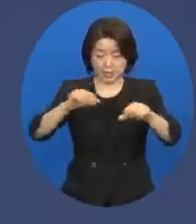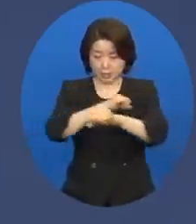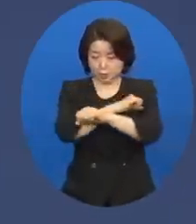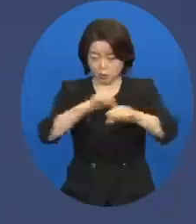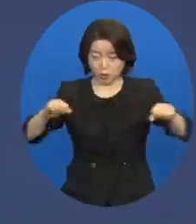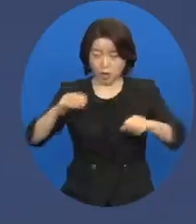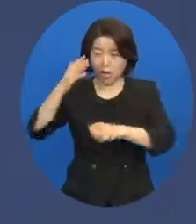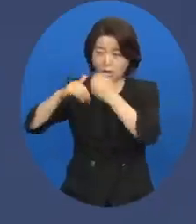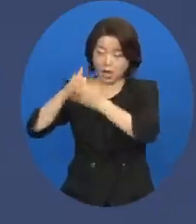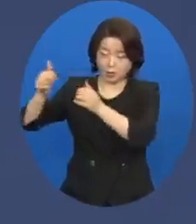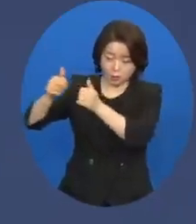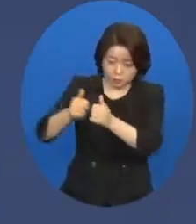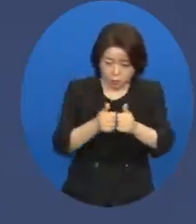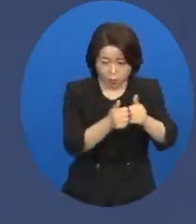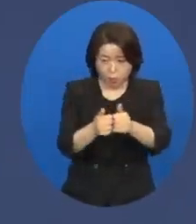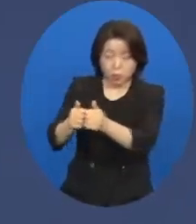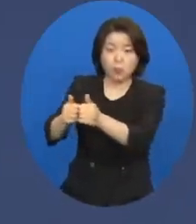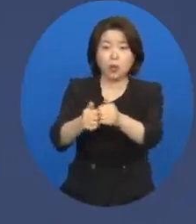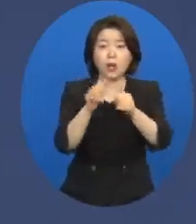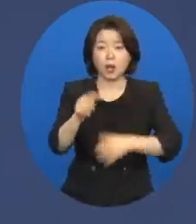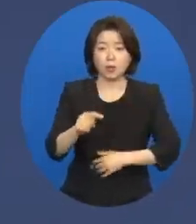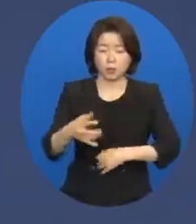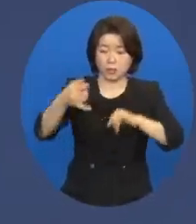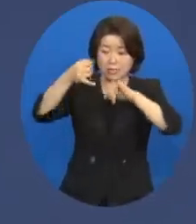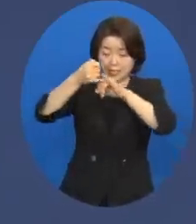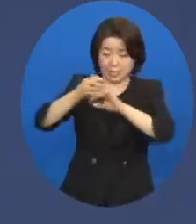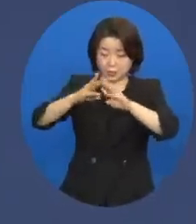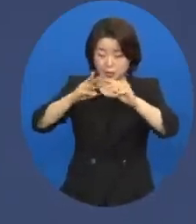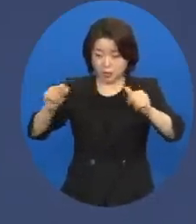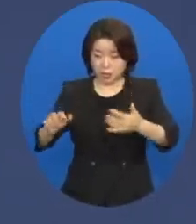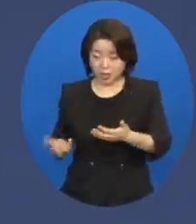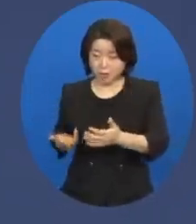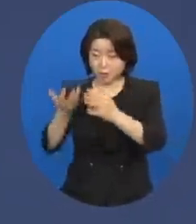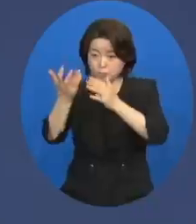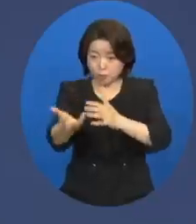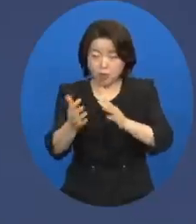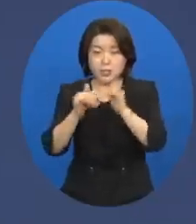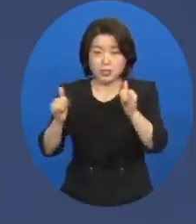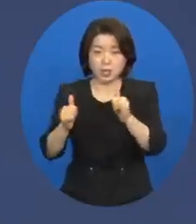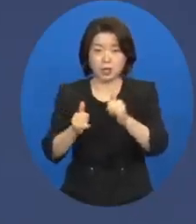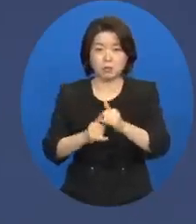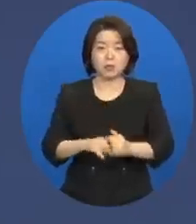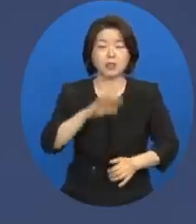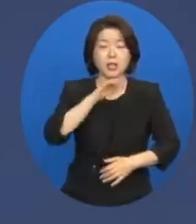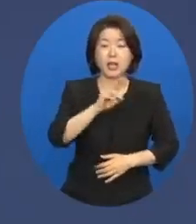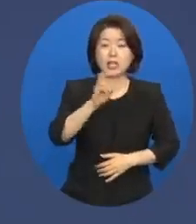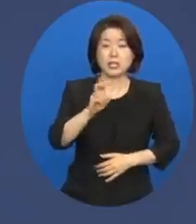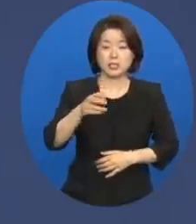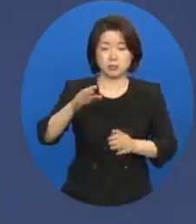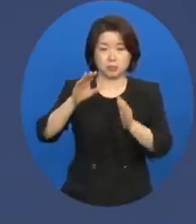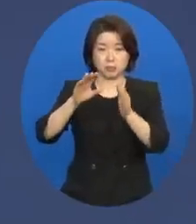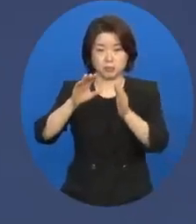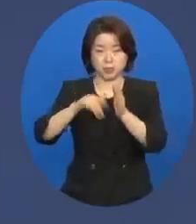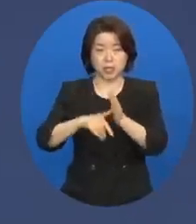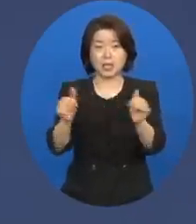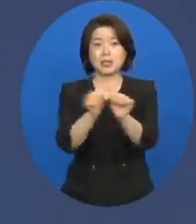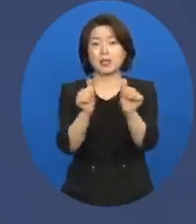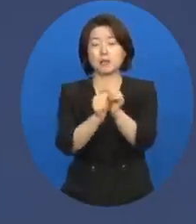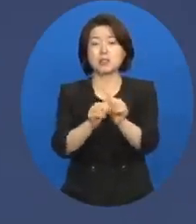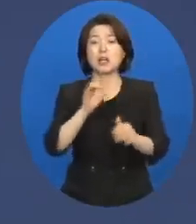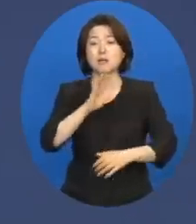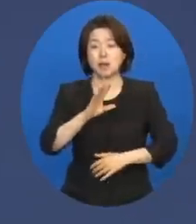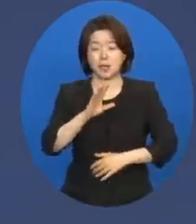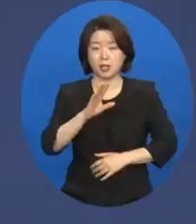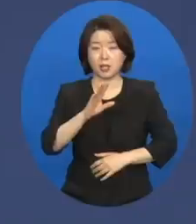하나님과 동행하고 그리고 약속의 땅까지 들어간 사람은 20세 이상 남자만 60만이